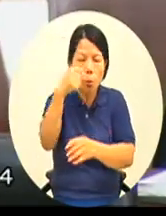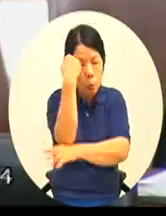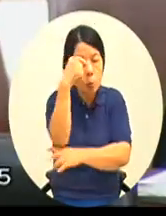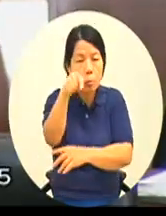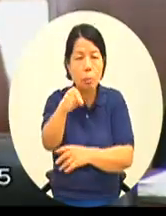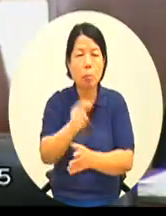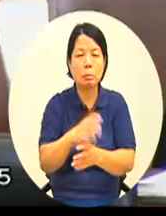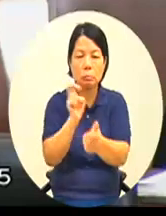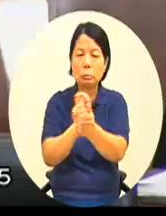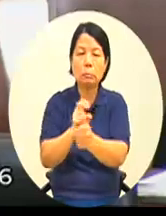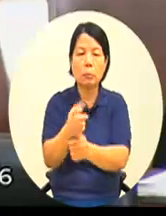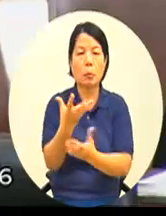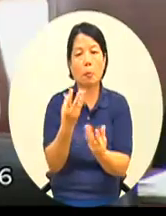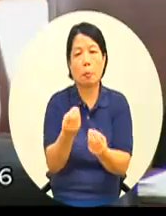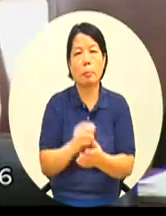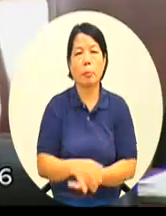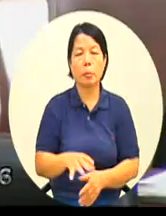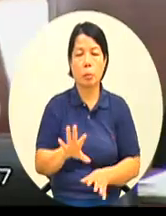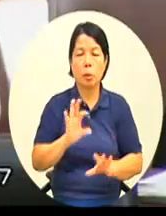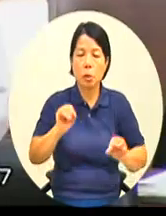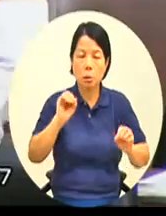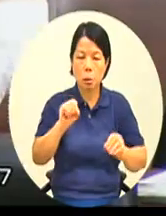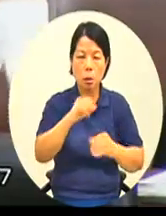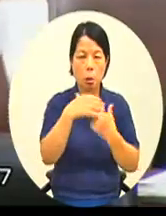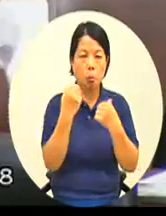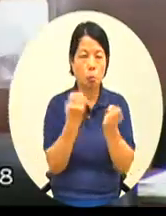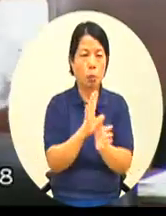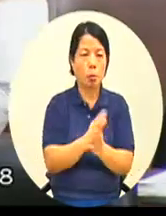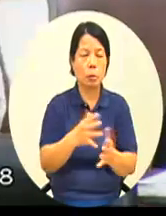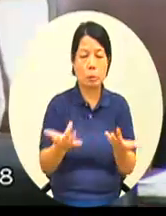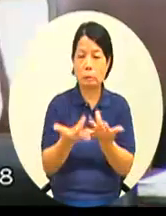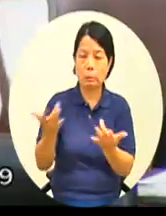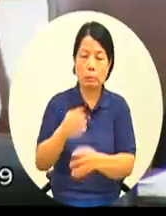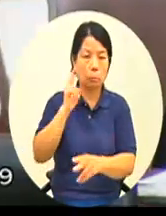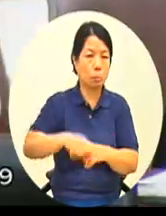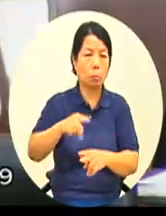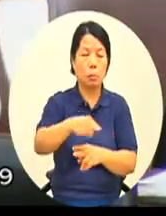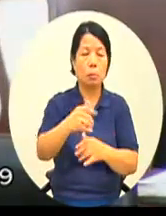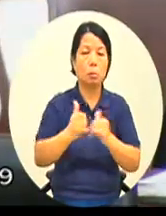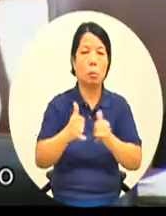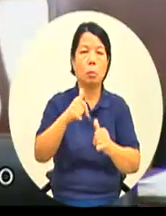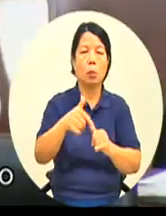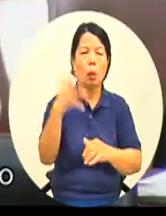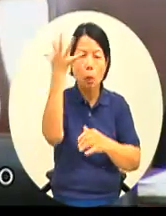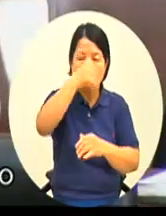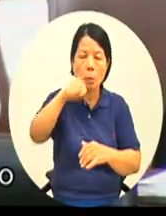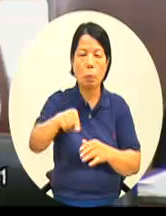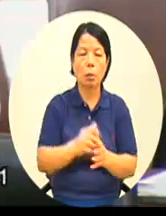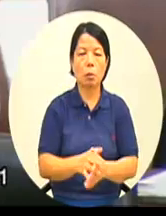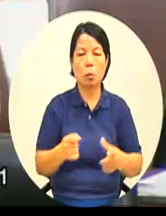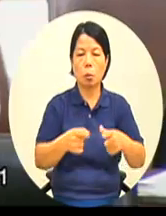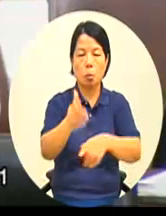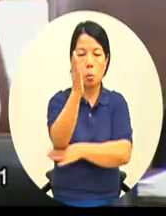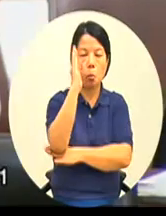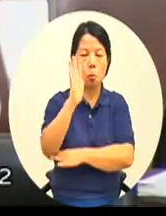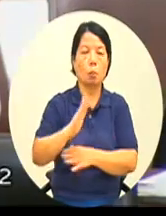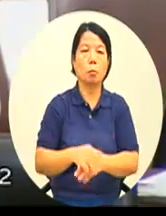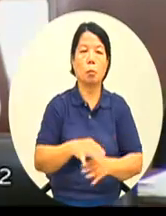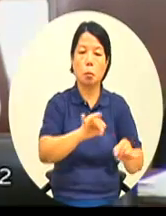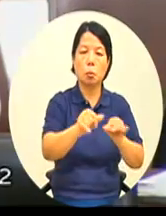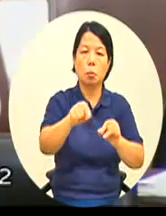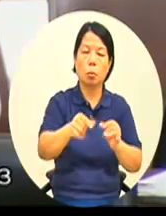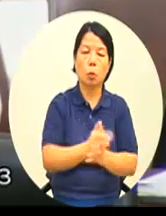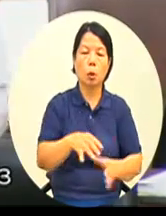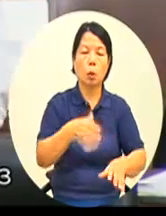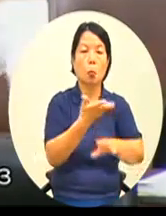这个不是共产社会这老人社会，很多我们还是一样嘛，公部门的土地闲置在乡下